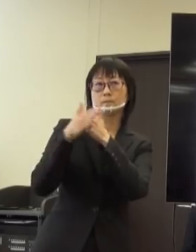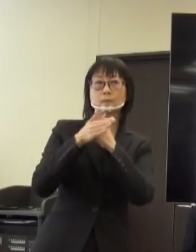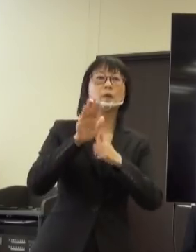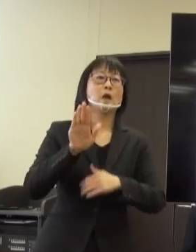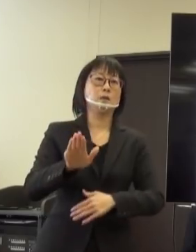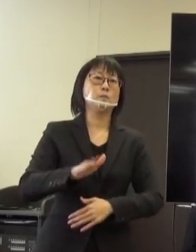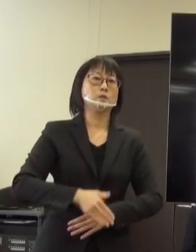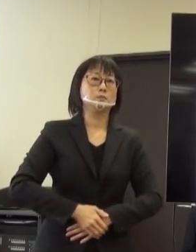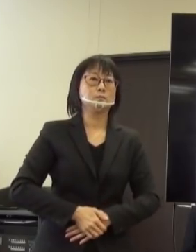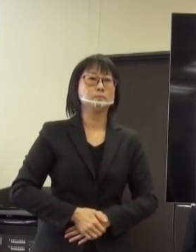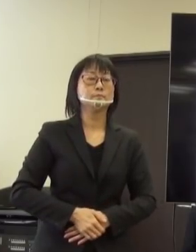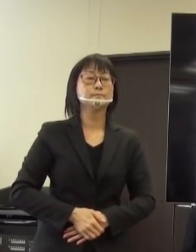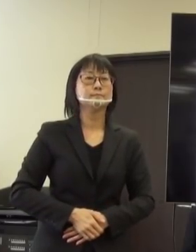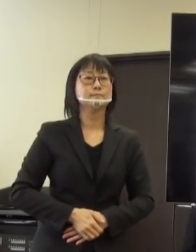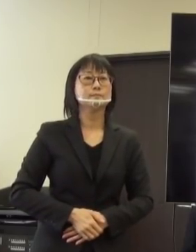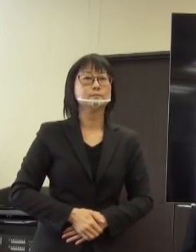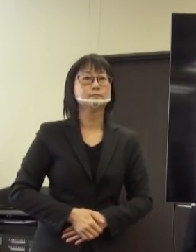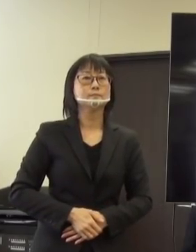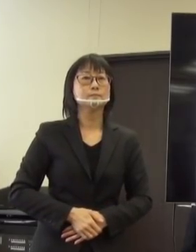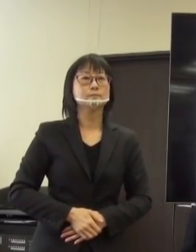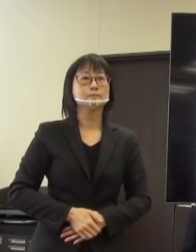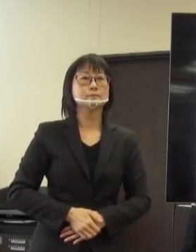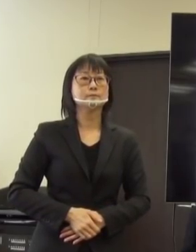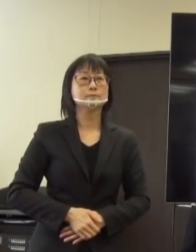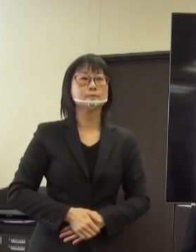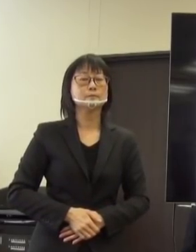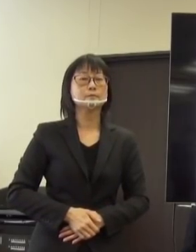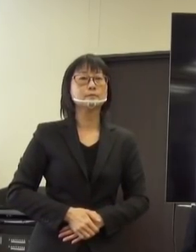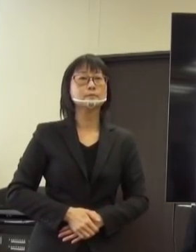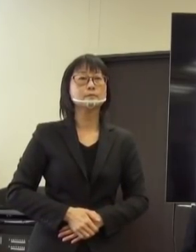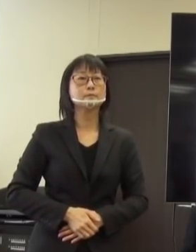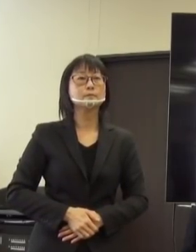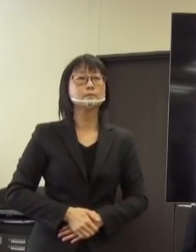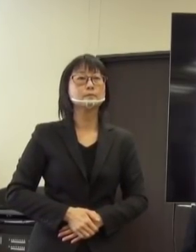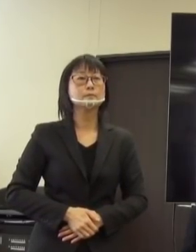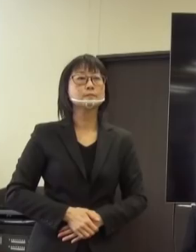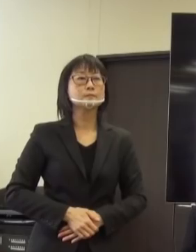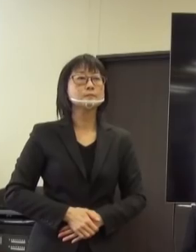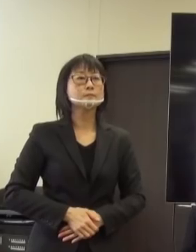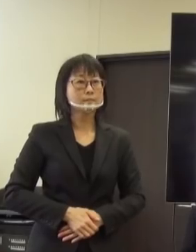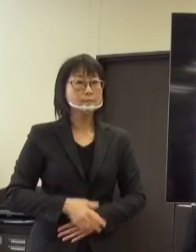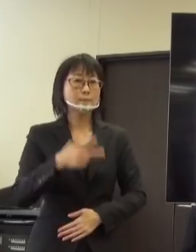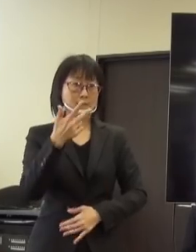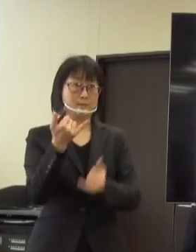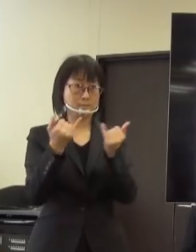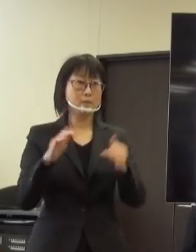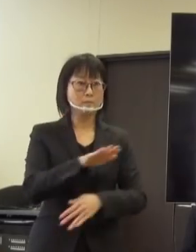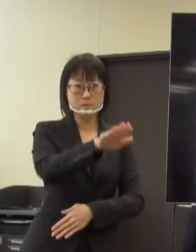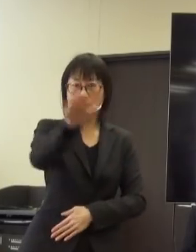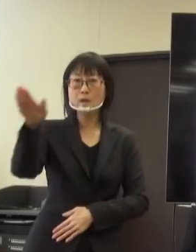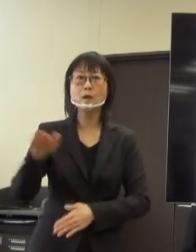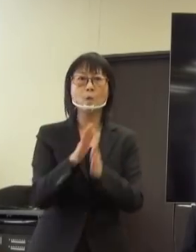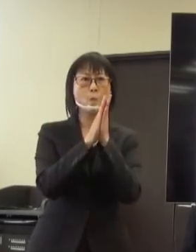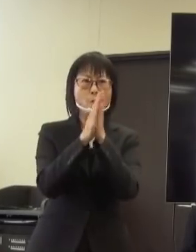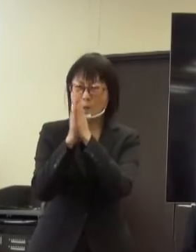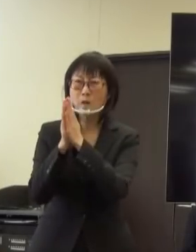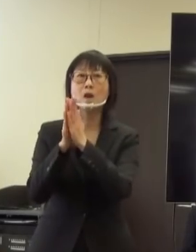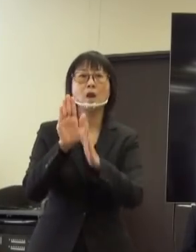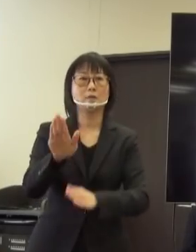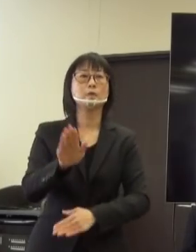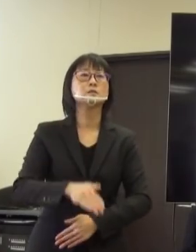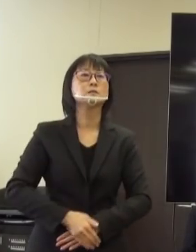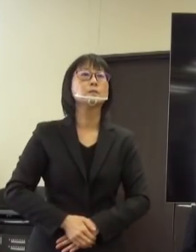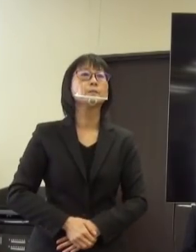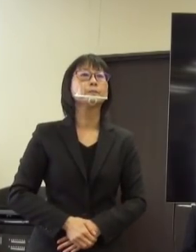ります。で、こちらでちょっと市民の皆さんにお願いをしたいんですけれども、次